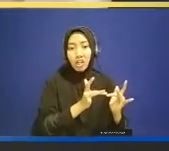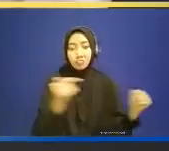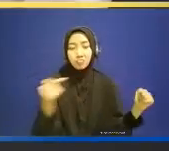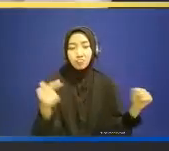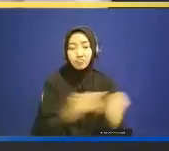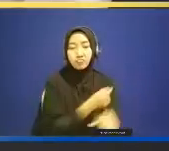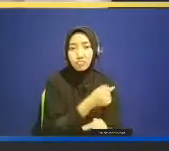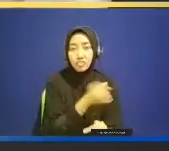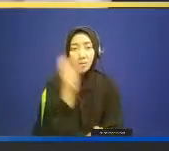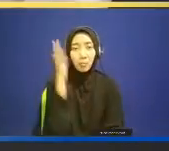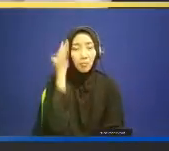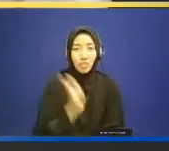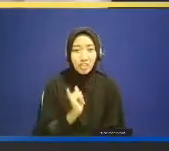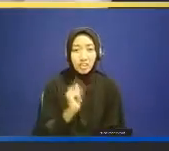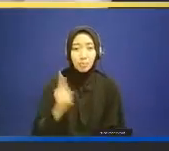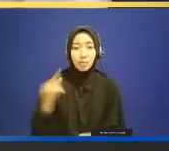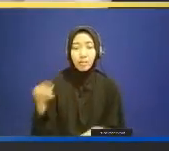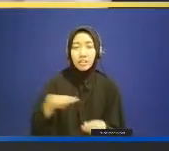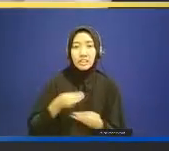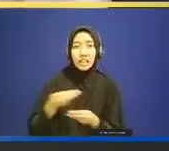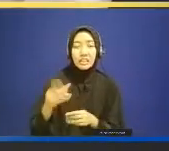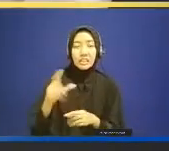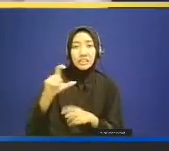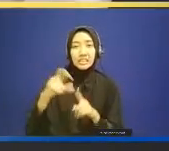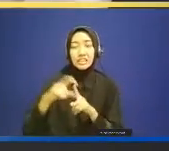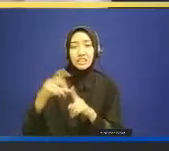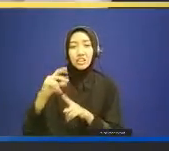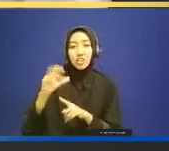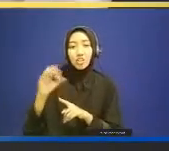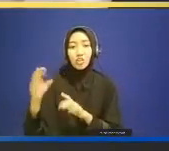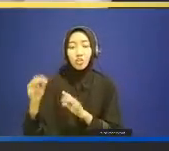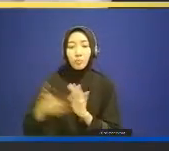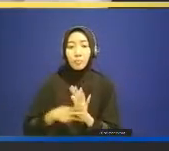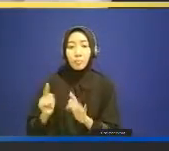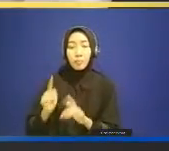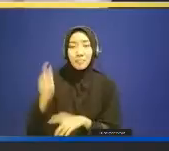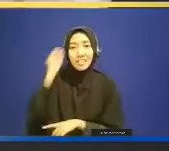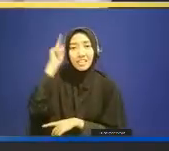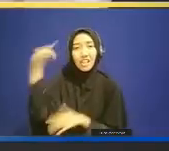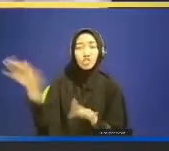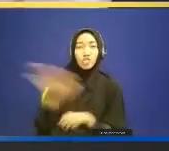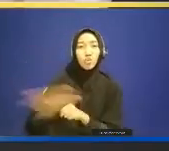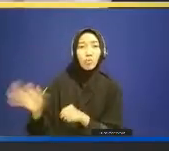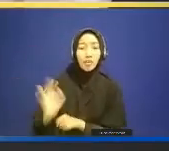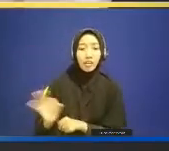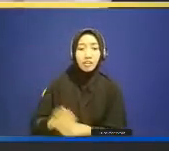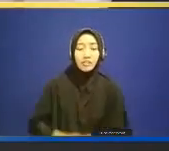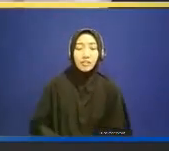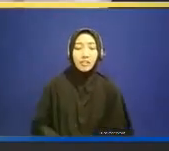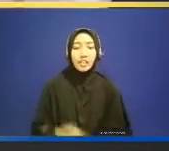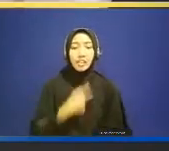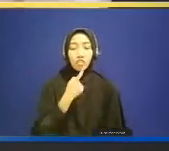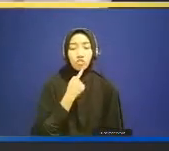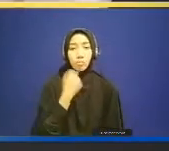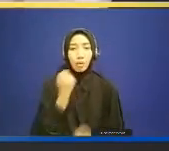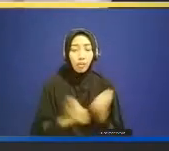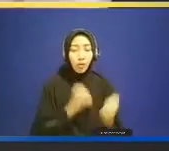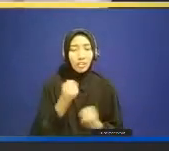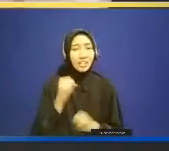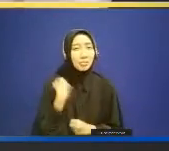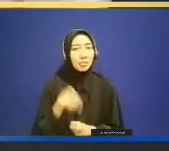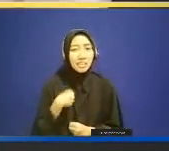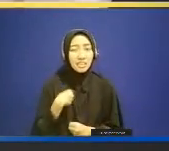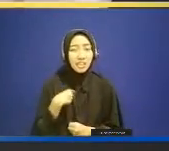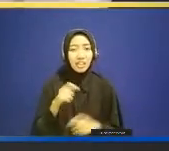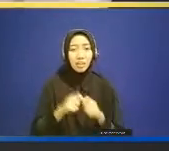mungkin mereka harus dibikin cd-rom karena apa namanya bandwidth itu enggak cukup gitu sama Iwan Aziz kita lakuin enggak